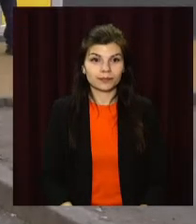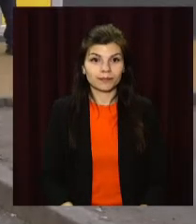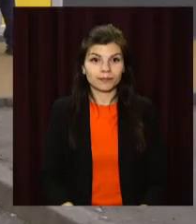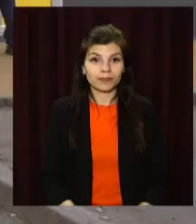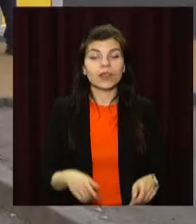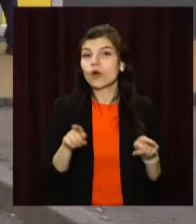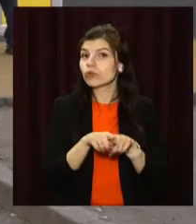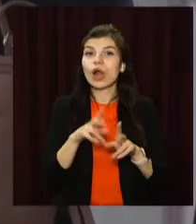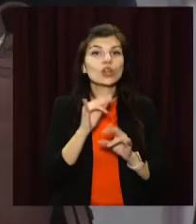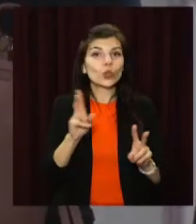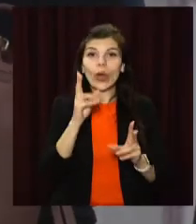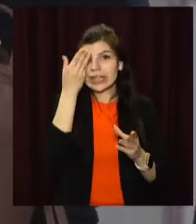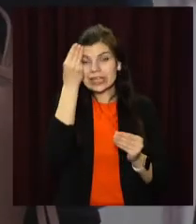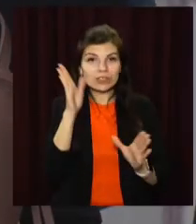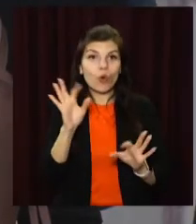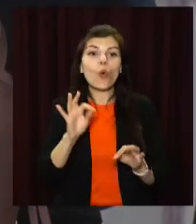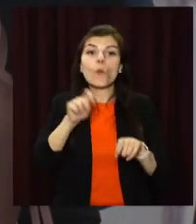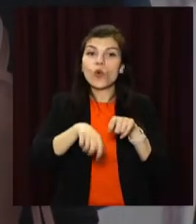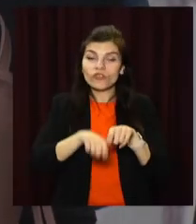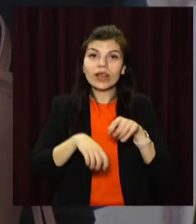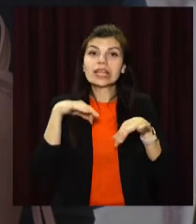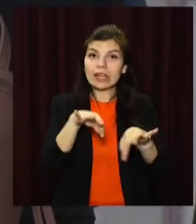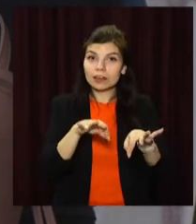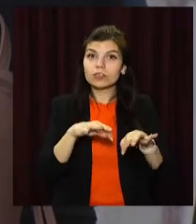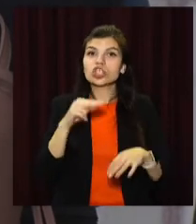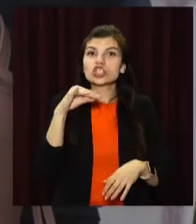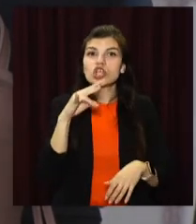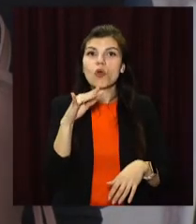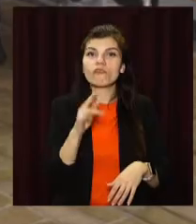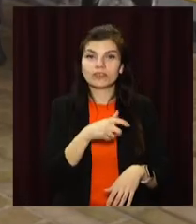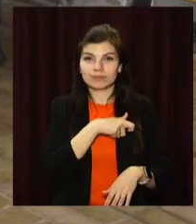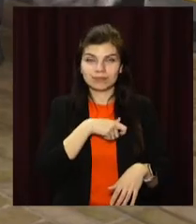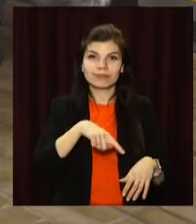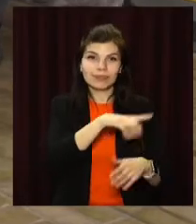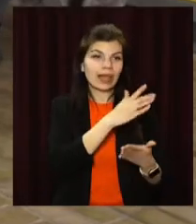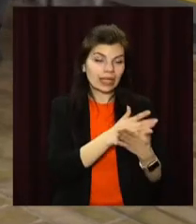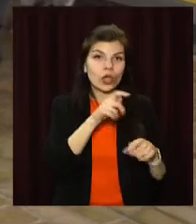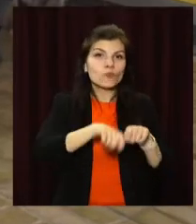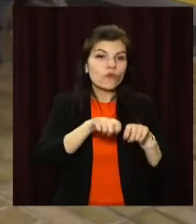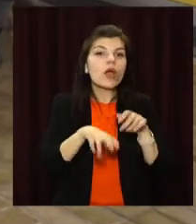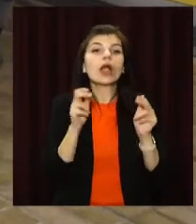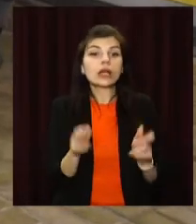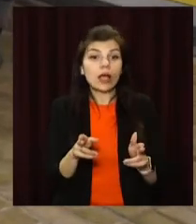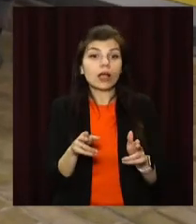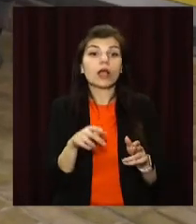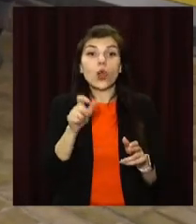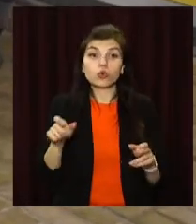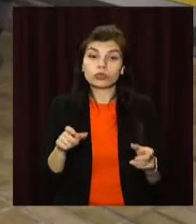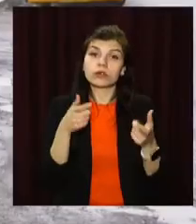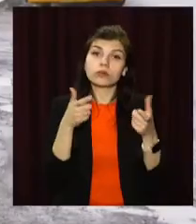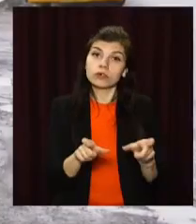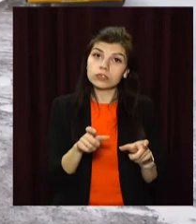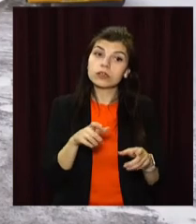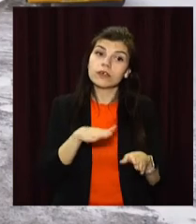Однак ніхто не забуває і про перевірки транспорту. Чиновники спільно з правоохоронцями інспектують, як пасажири дотримуються карантинних